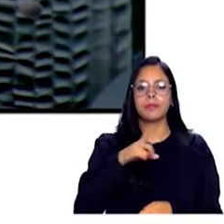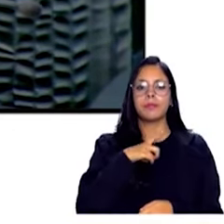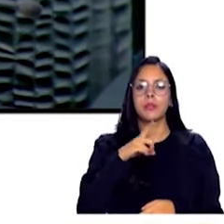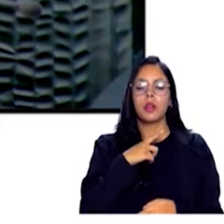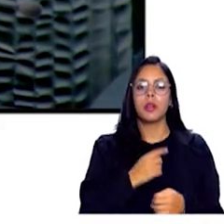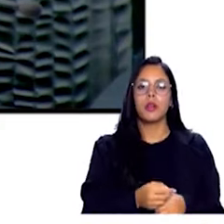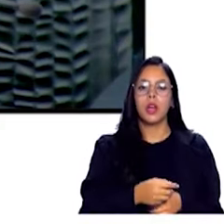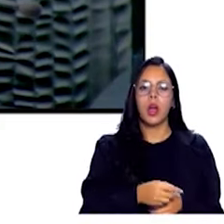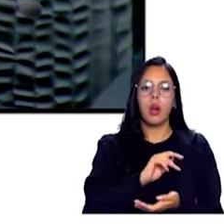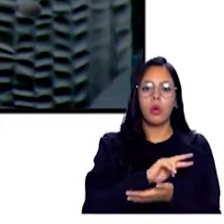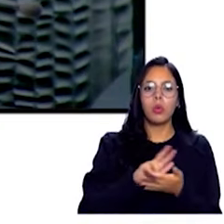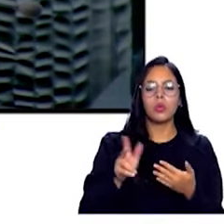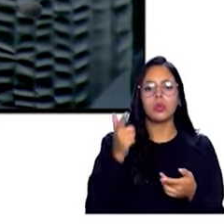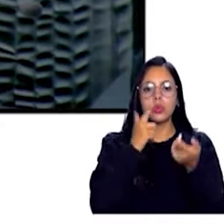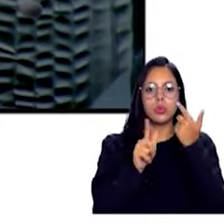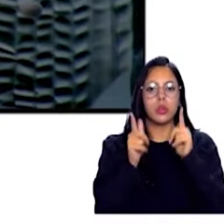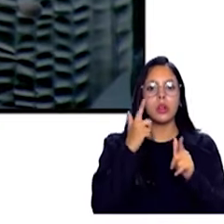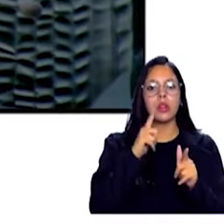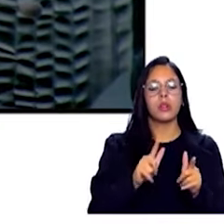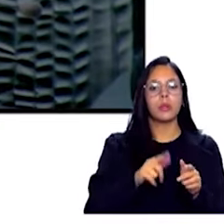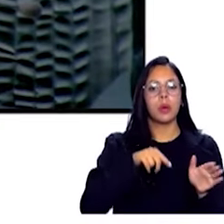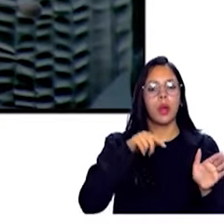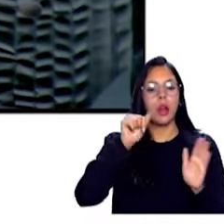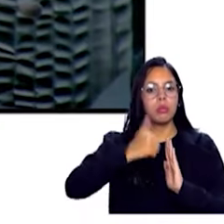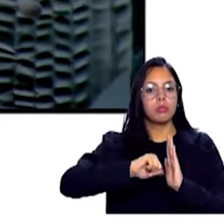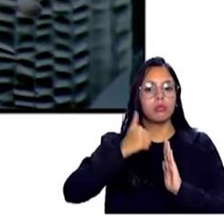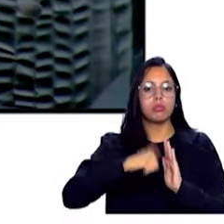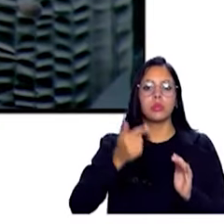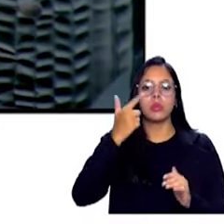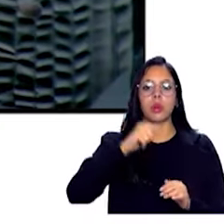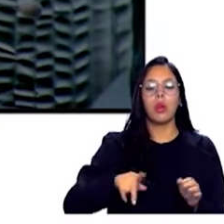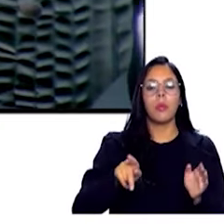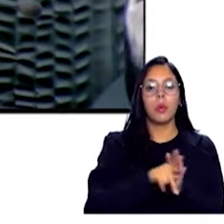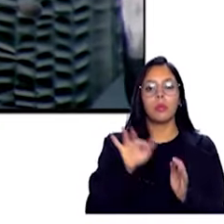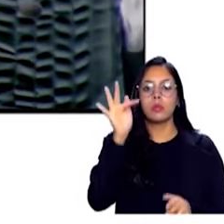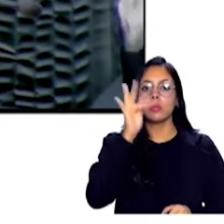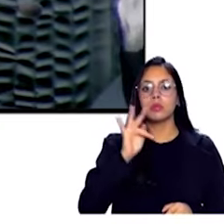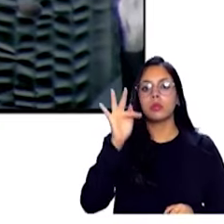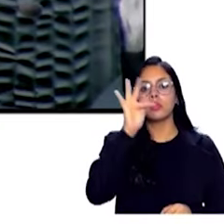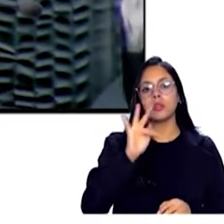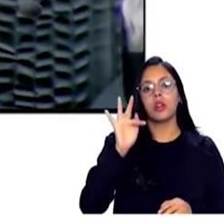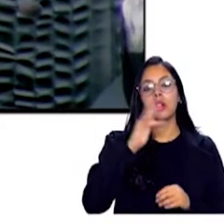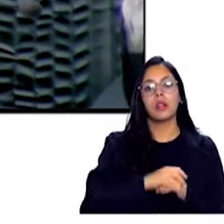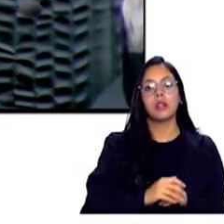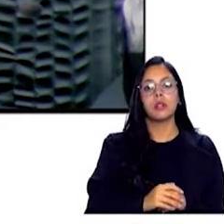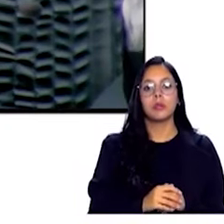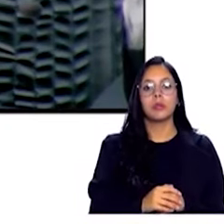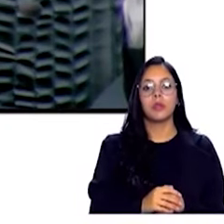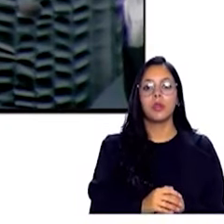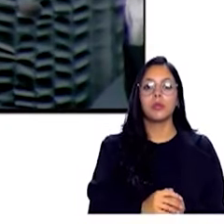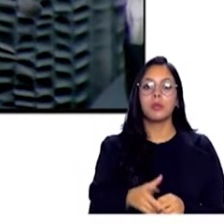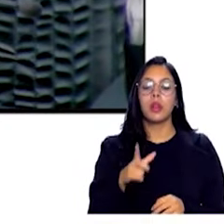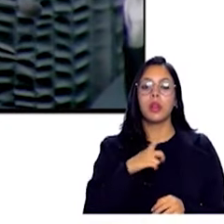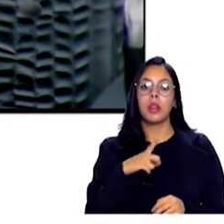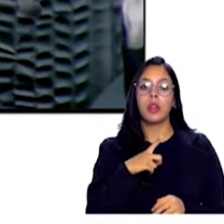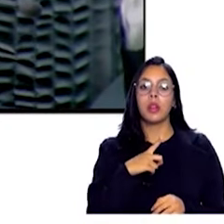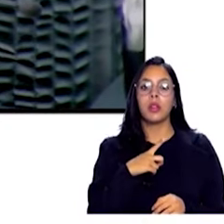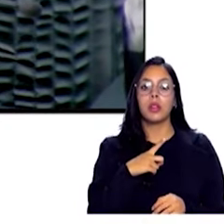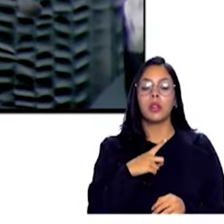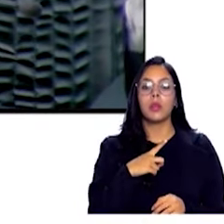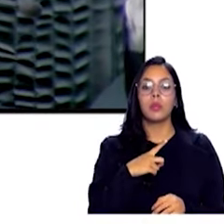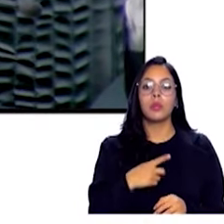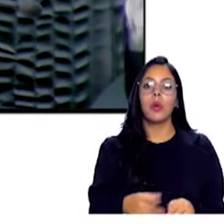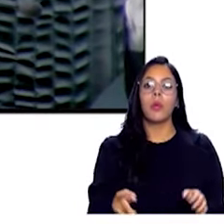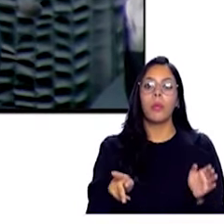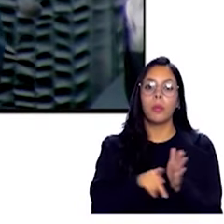ET faculté ce qu'elle fait souvent de ne pas suivre la doctrine de l'arrêt de la